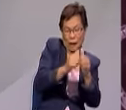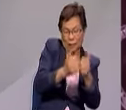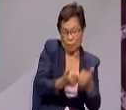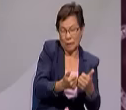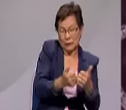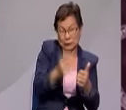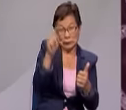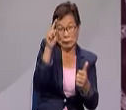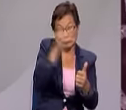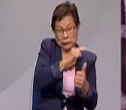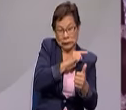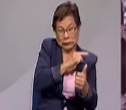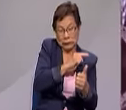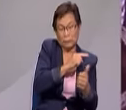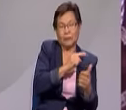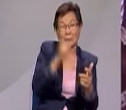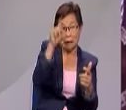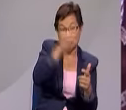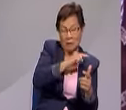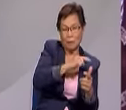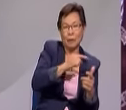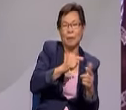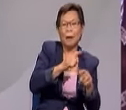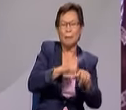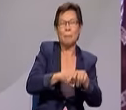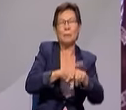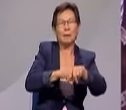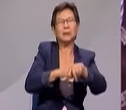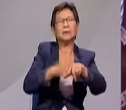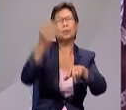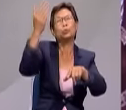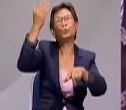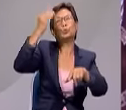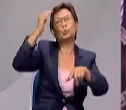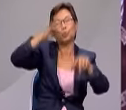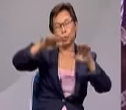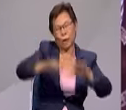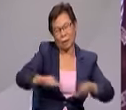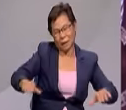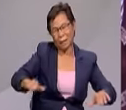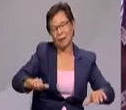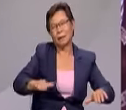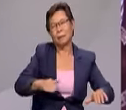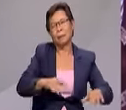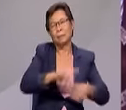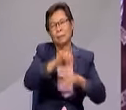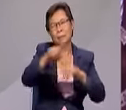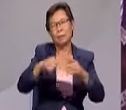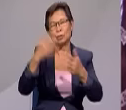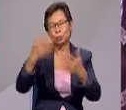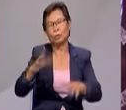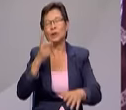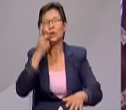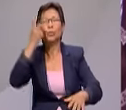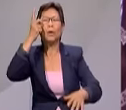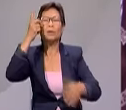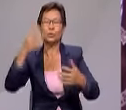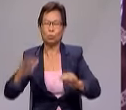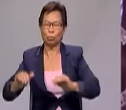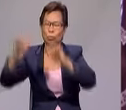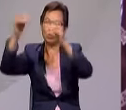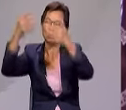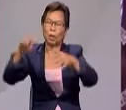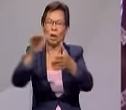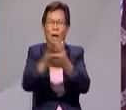berunsurkan heavy metal sikit. So mungkin masa tu zaman kanak-kanak agak agak terbatas, dan bila dah masing-masing dah dewasa, dah beranak pinak,